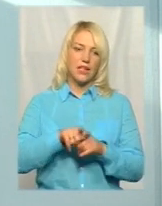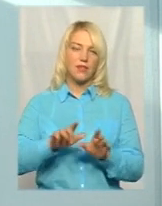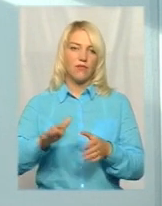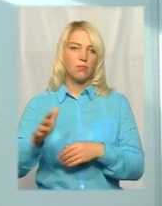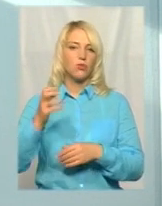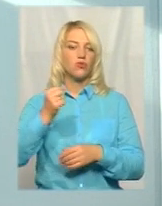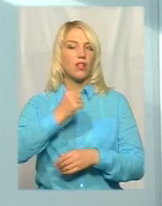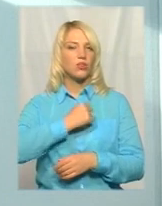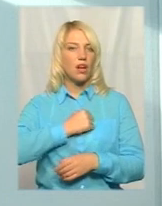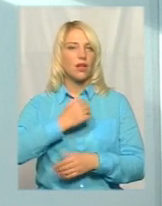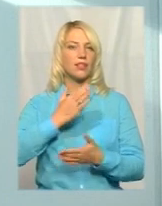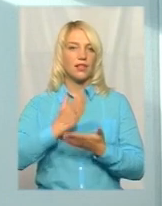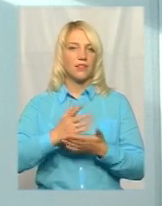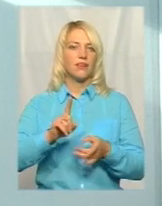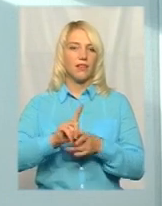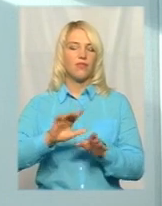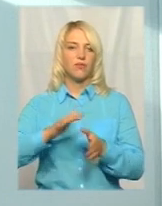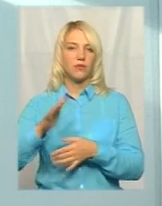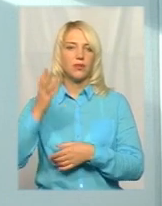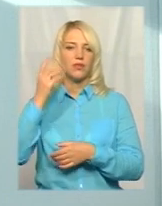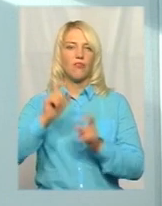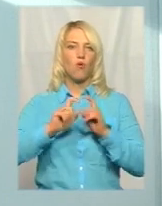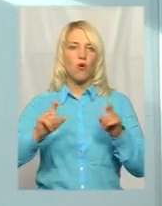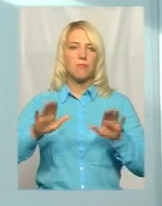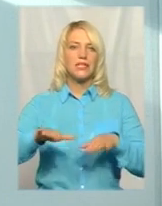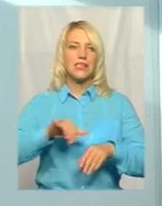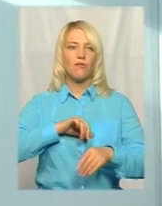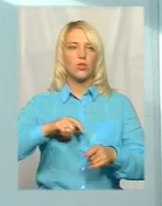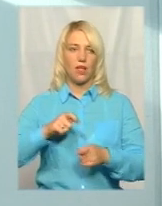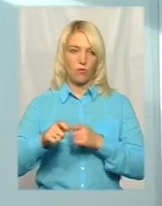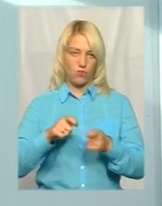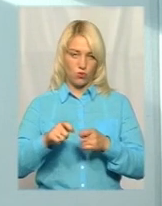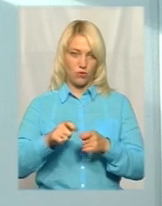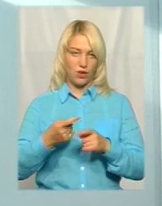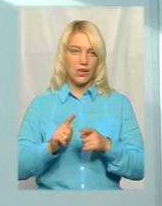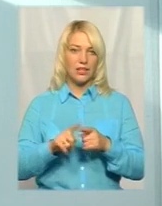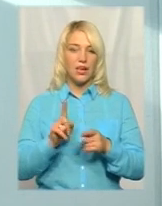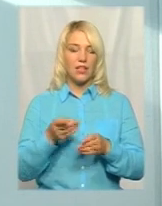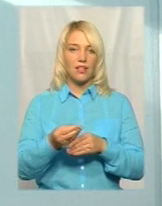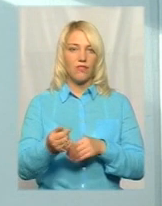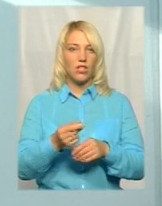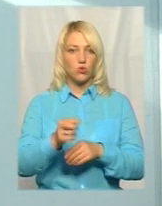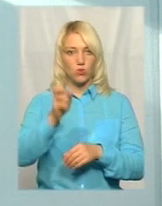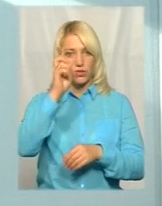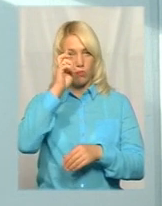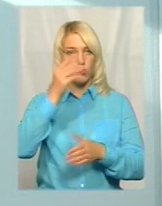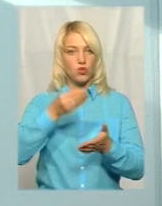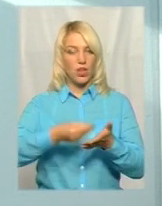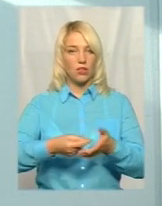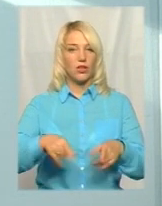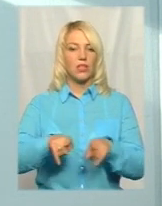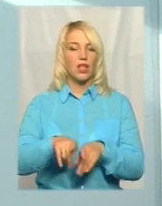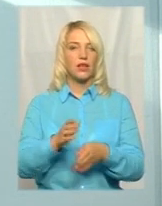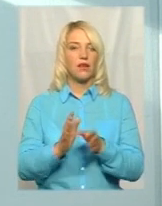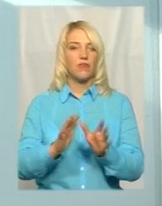що, на жаль, трапляються такі випадки навіть в органах місцевого самоврядування, тобто ті, які фінансуються там з бюджету, трапляються